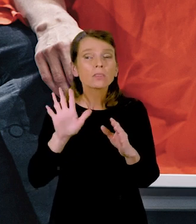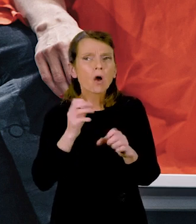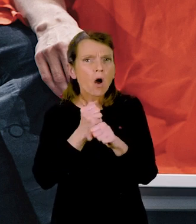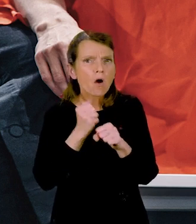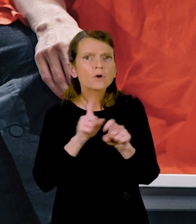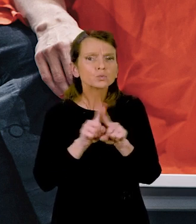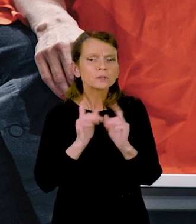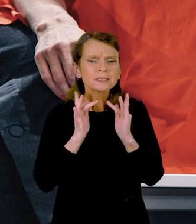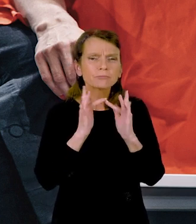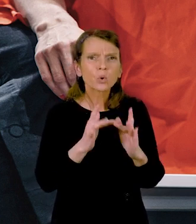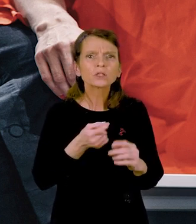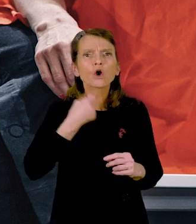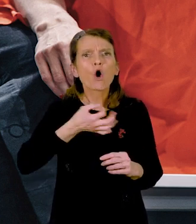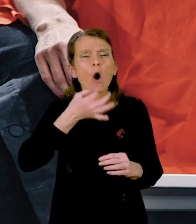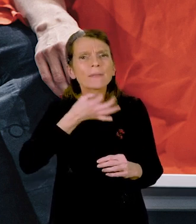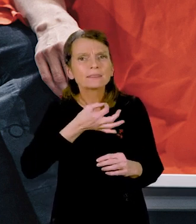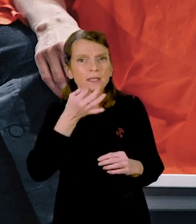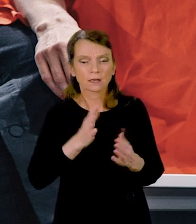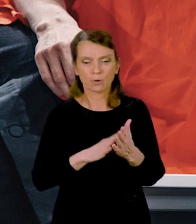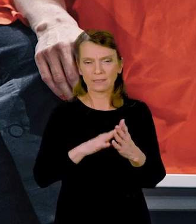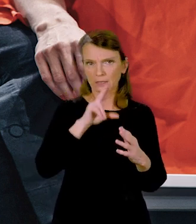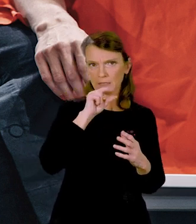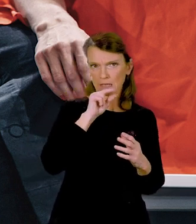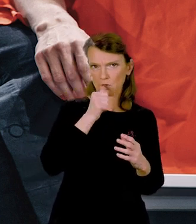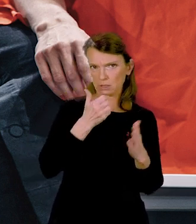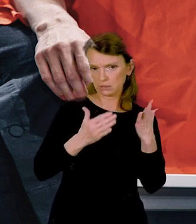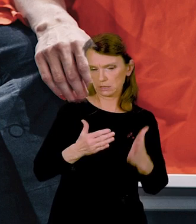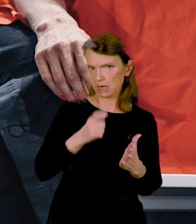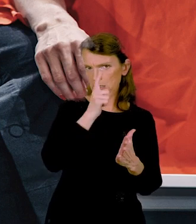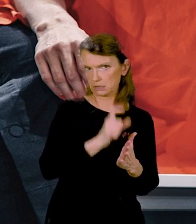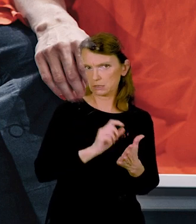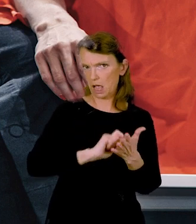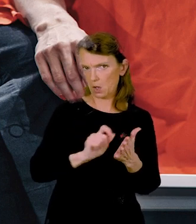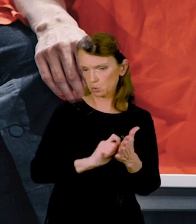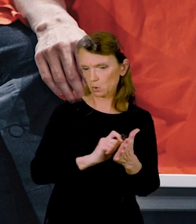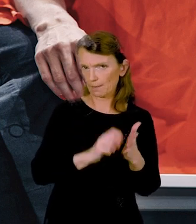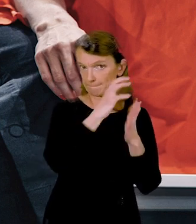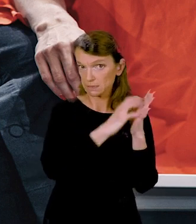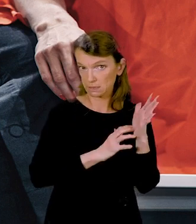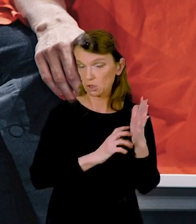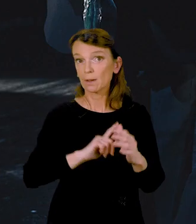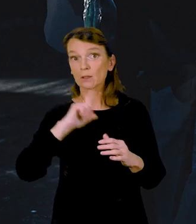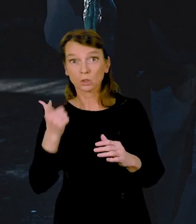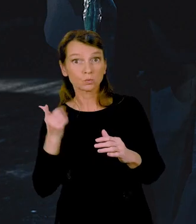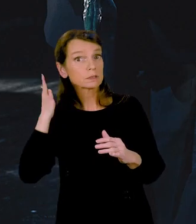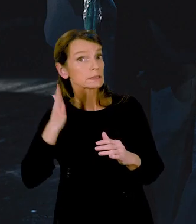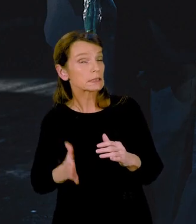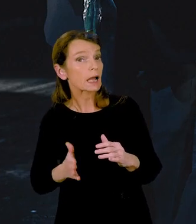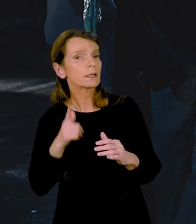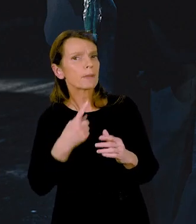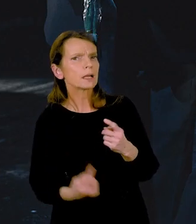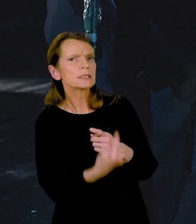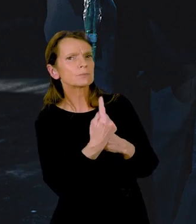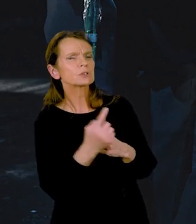hkrati komentira, torej vzpostavi dialog na eni strani z avtorjem oziroma besedilom, na drugi strani